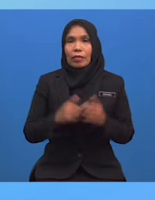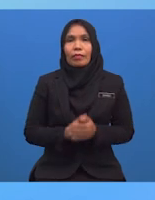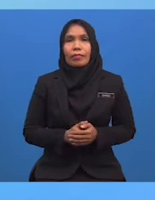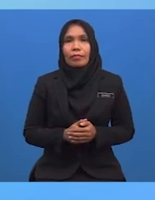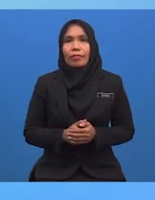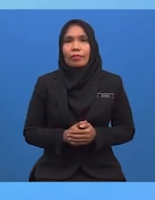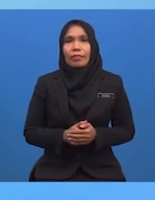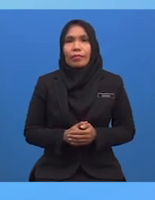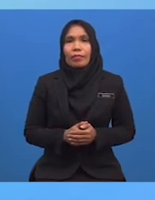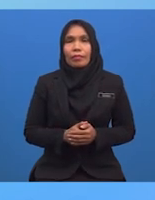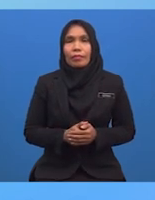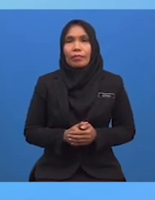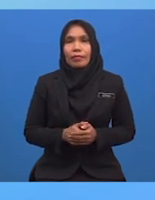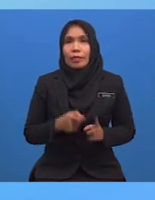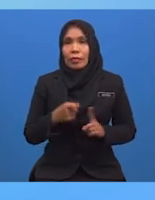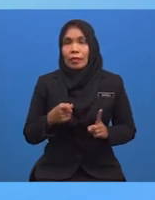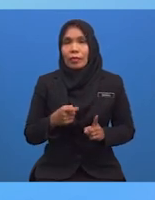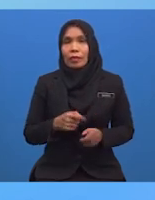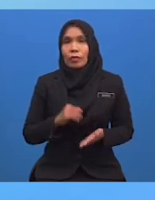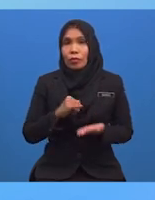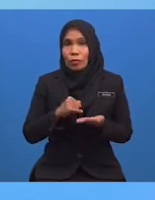jumlah perbelanjaan.